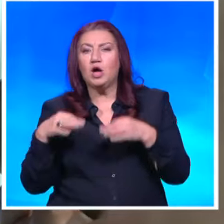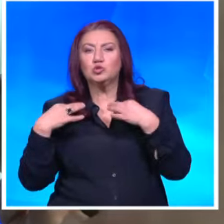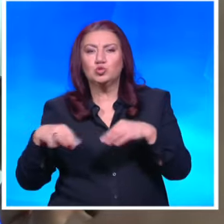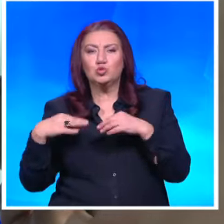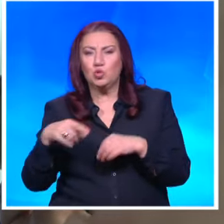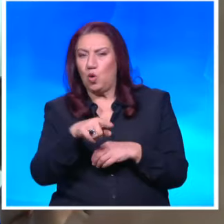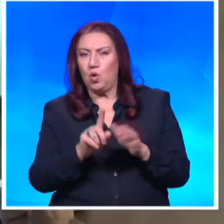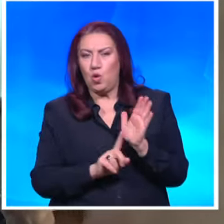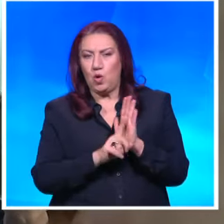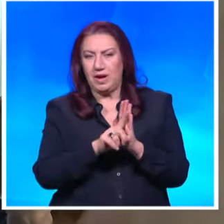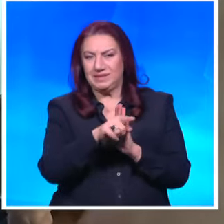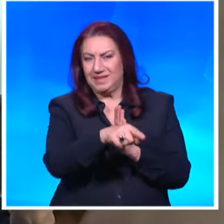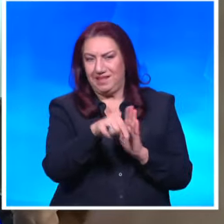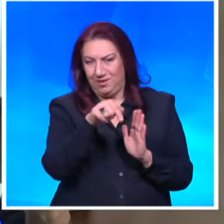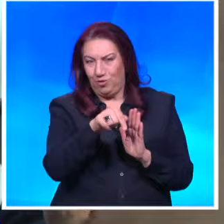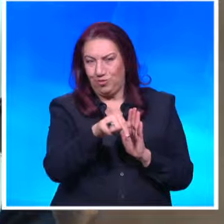която е вследствие на това производство.